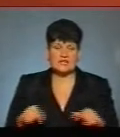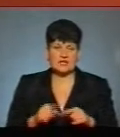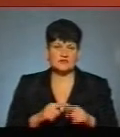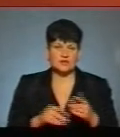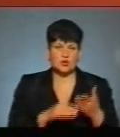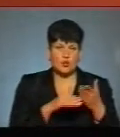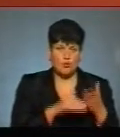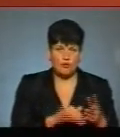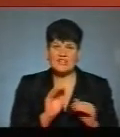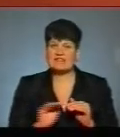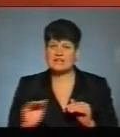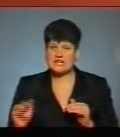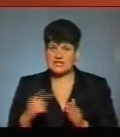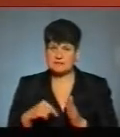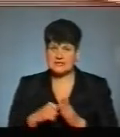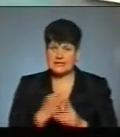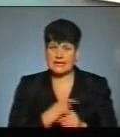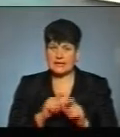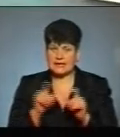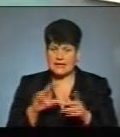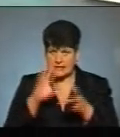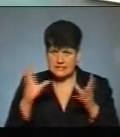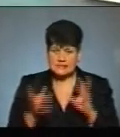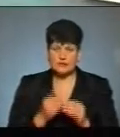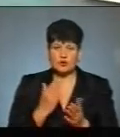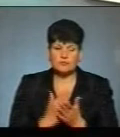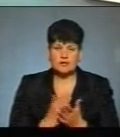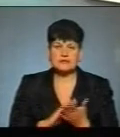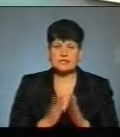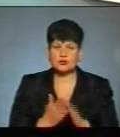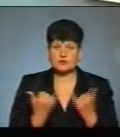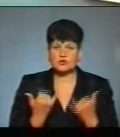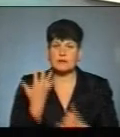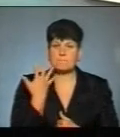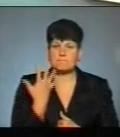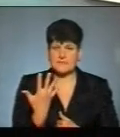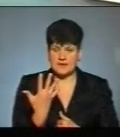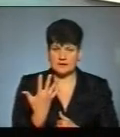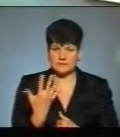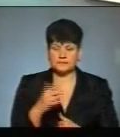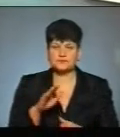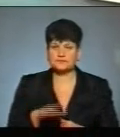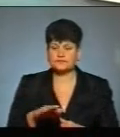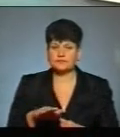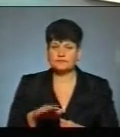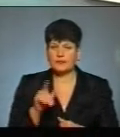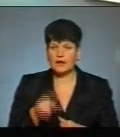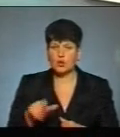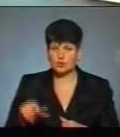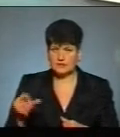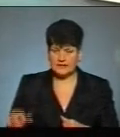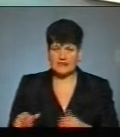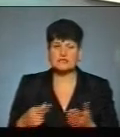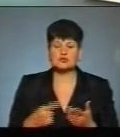допомоги, а також дитячої міської лікарні. Загалом є станом на сьогодні 5 пацієнтів з підтвердженими випадками COVID-19